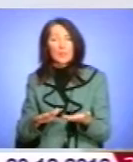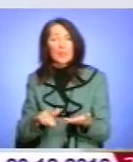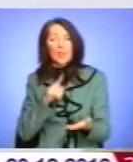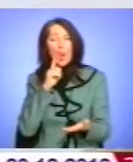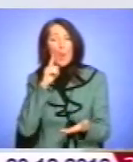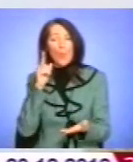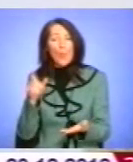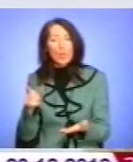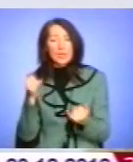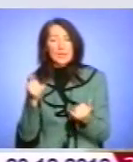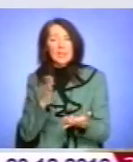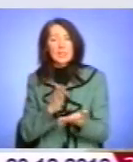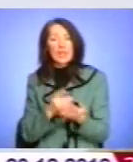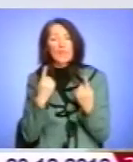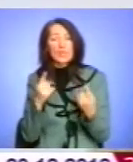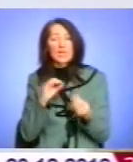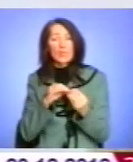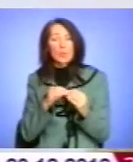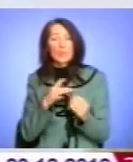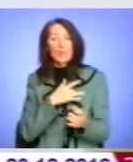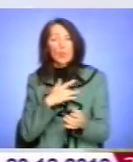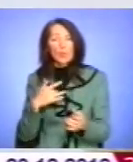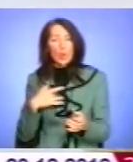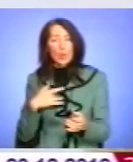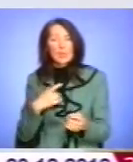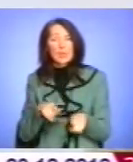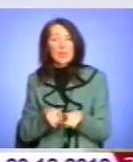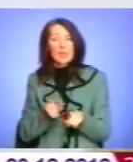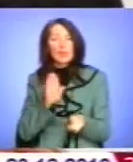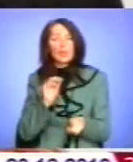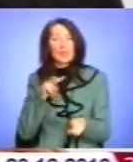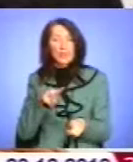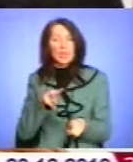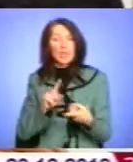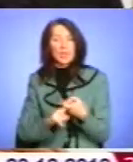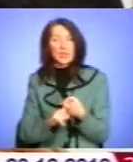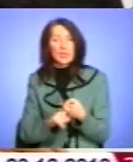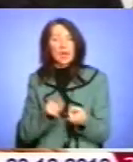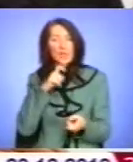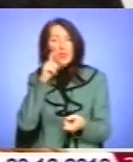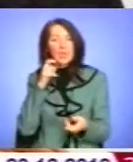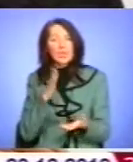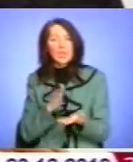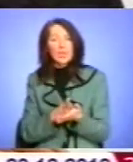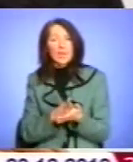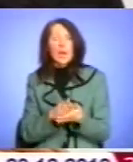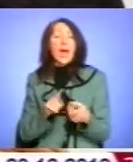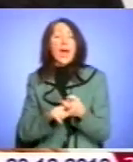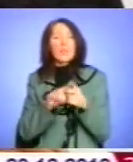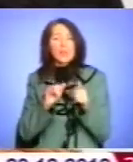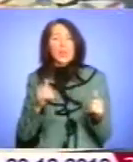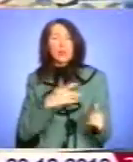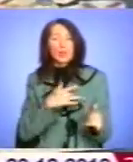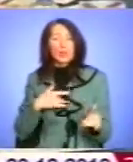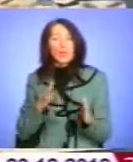молодь зараз є велика проблема з туберкульозом, так як і з ВІЛ-інфекцією. В Україні триває епідемія туберкульозу. Лише